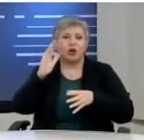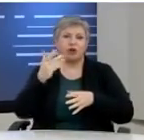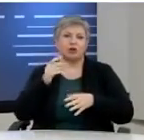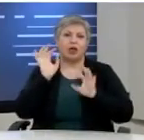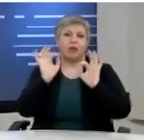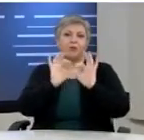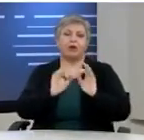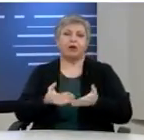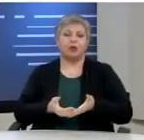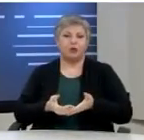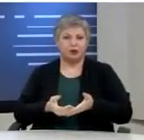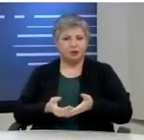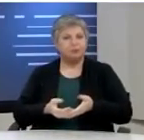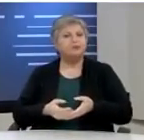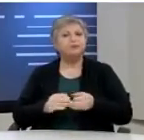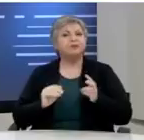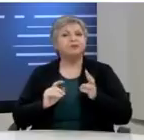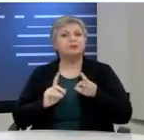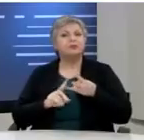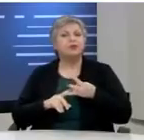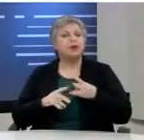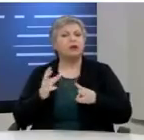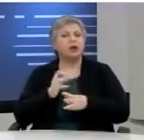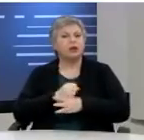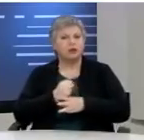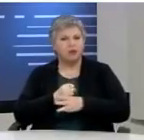Τρίτον, καταφέραμε οι γείτονές μας,